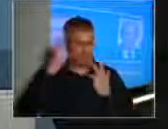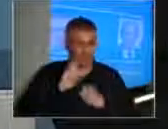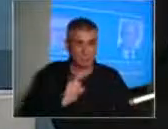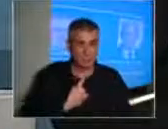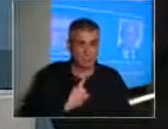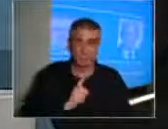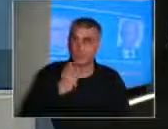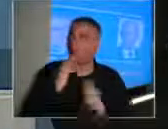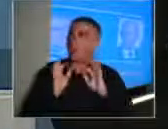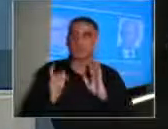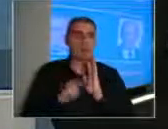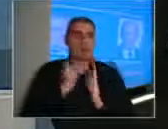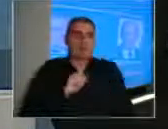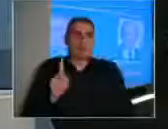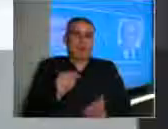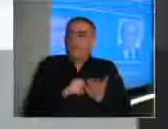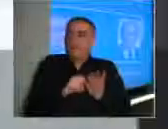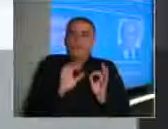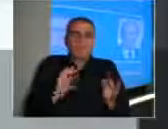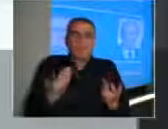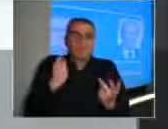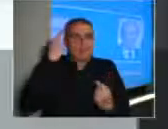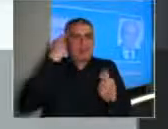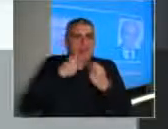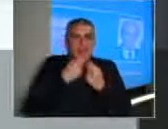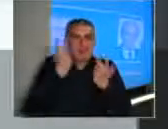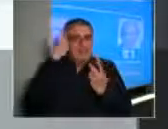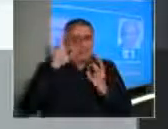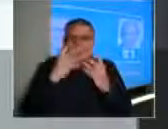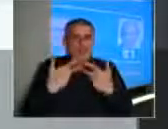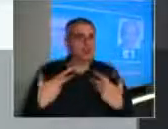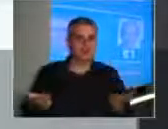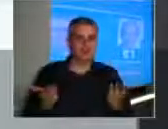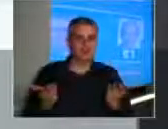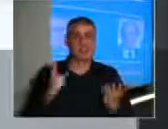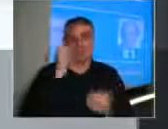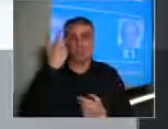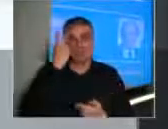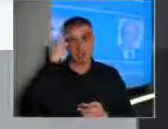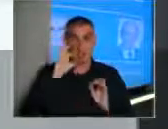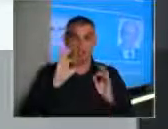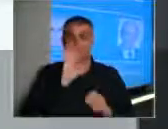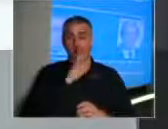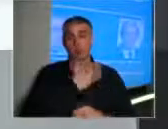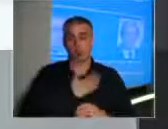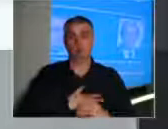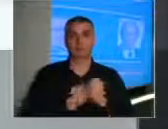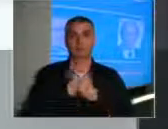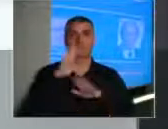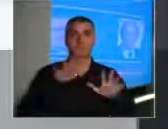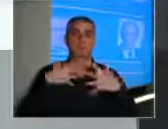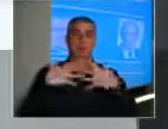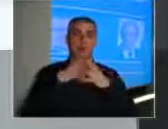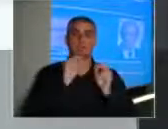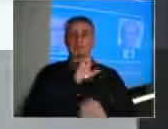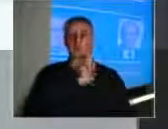ציפית? האמת שהפעם לא, כי זה באמת לא לוגי. אין בזה היגיון, אלא אם ההיגיון זה שנתניהו רוצה להקים ממשלה עם